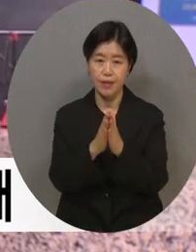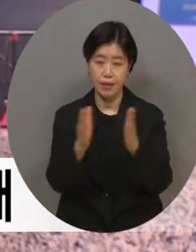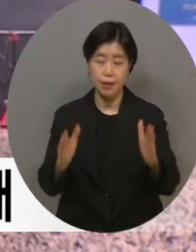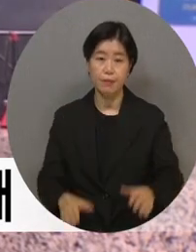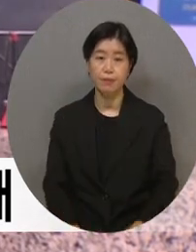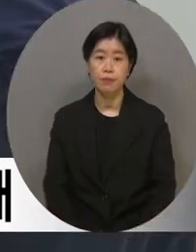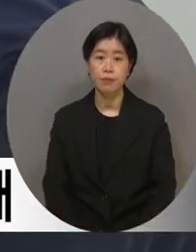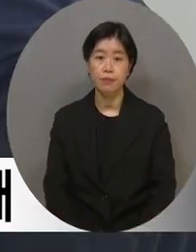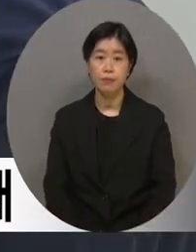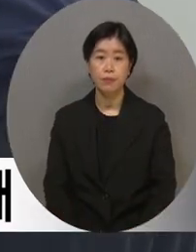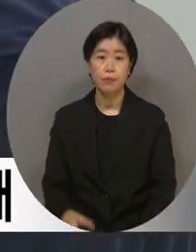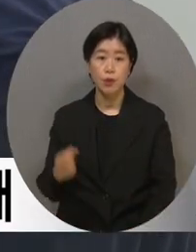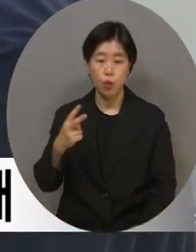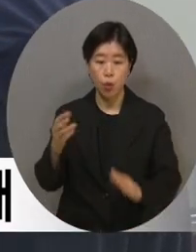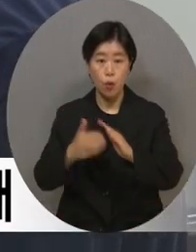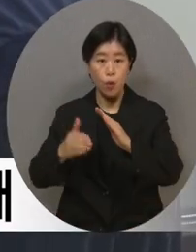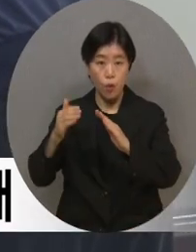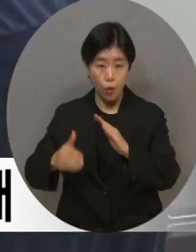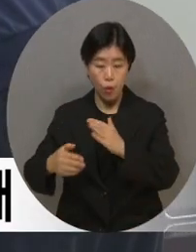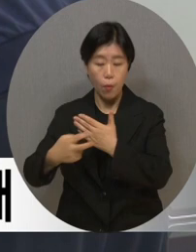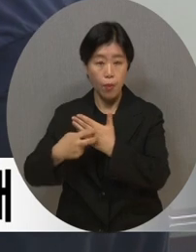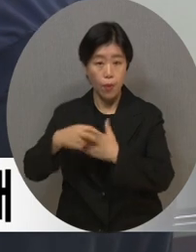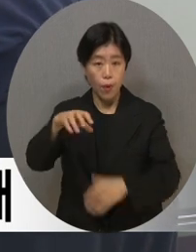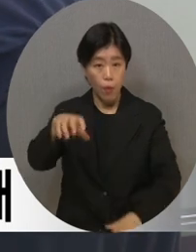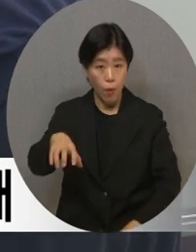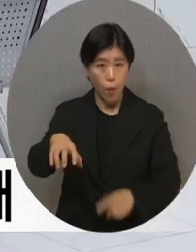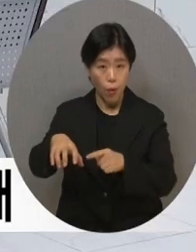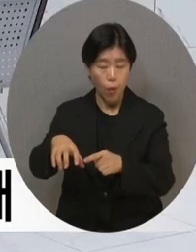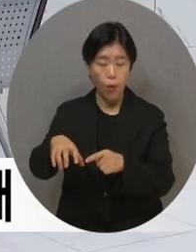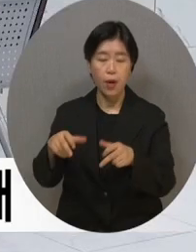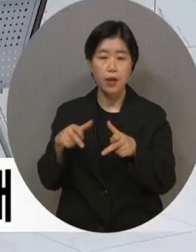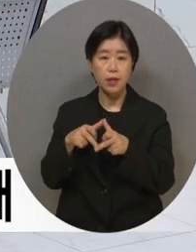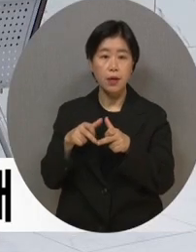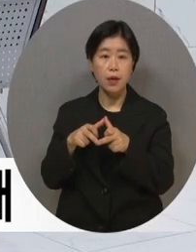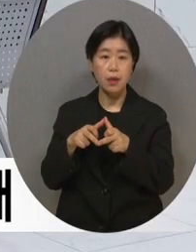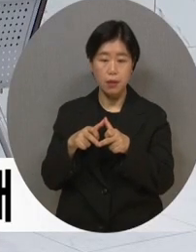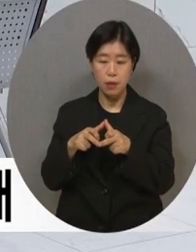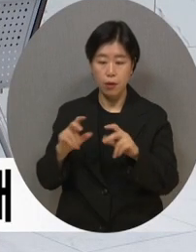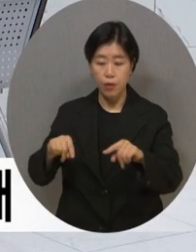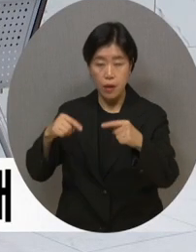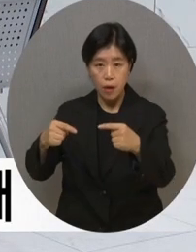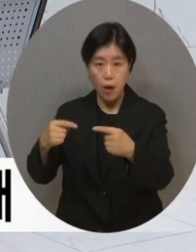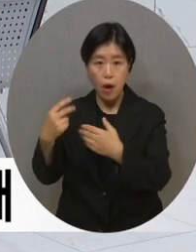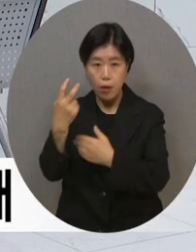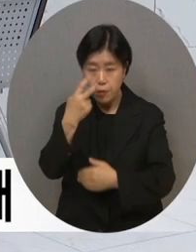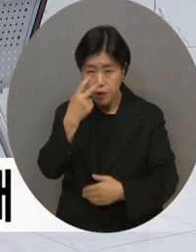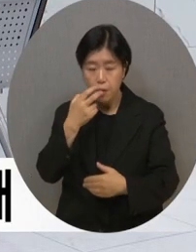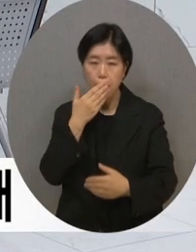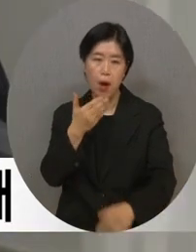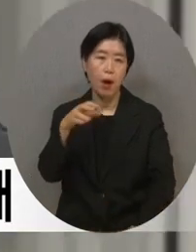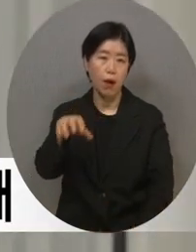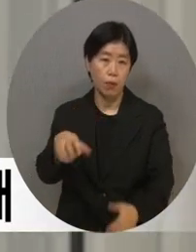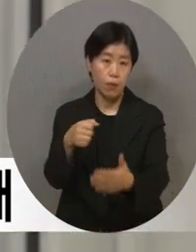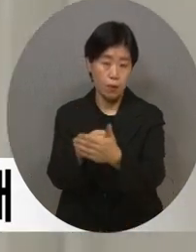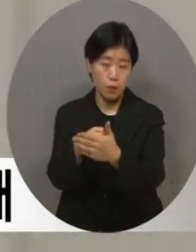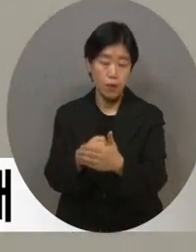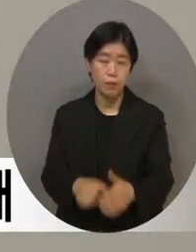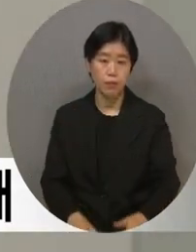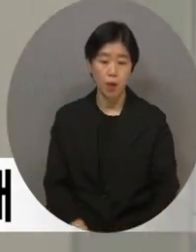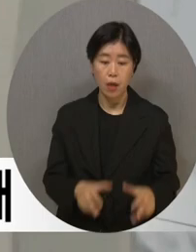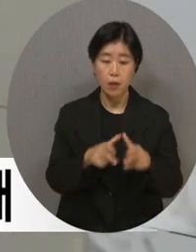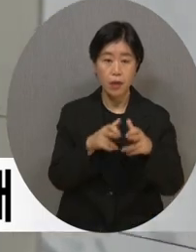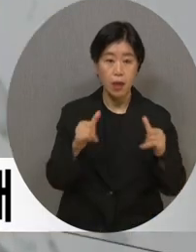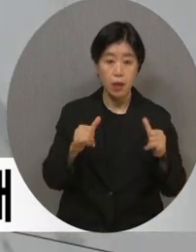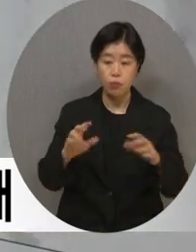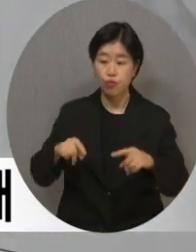건강검진기관으로 지정받은 공공보건의료기관을 장애인건강검진기관으로 당연 지정하도록 해 장애인이 건강검진을 받을